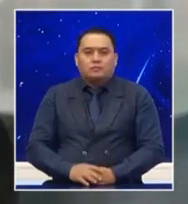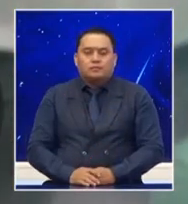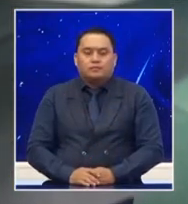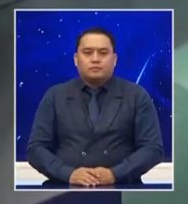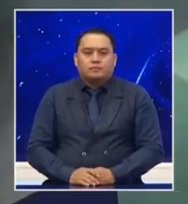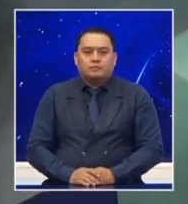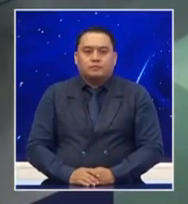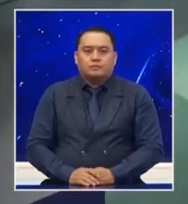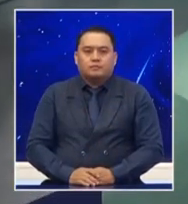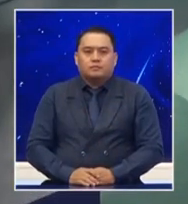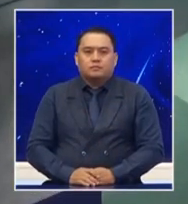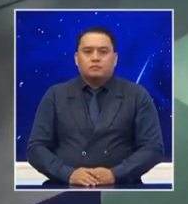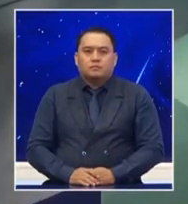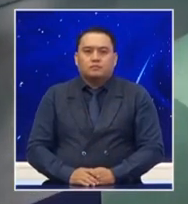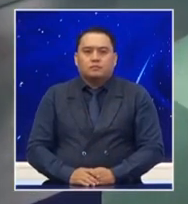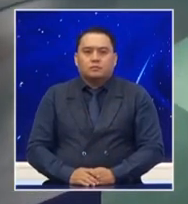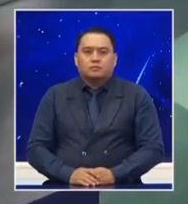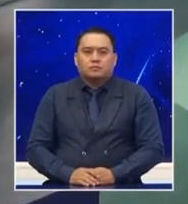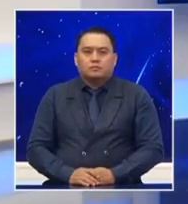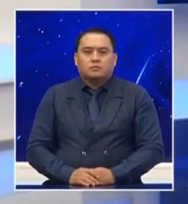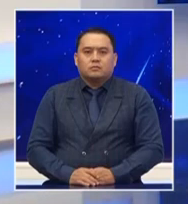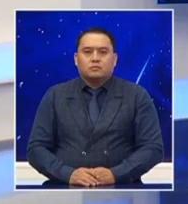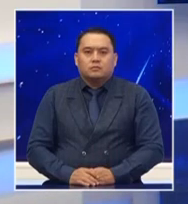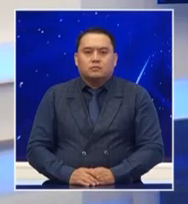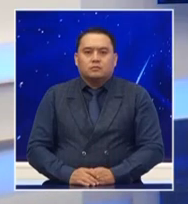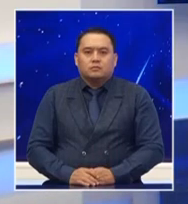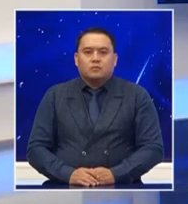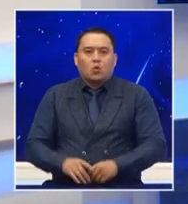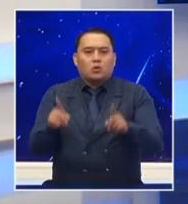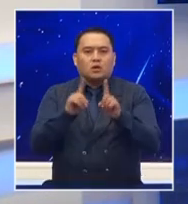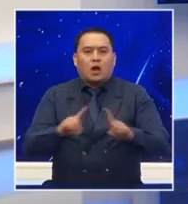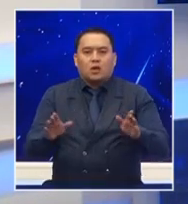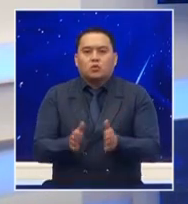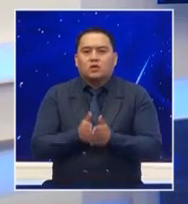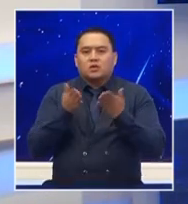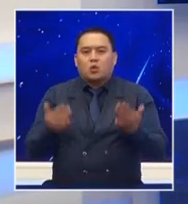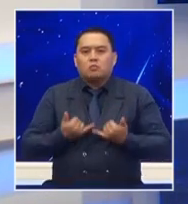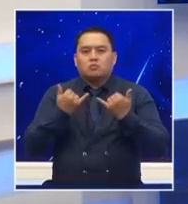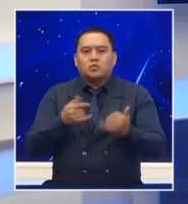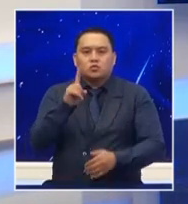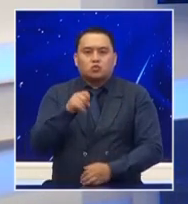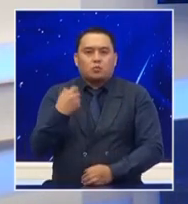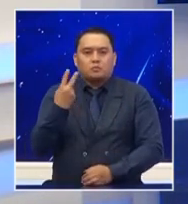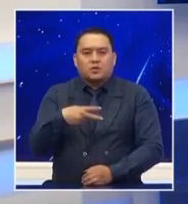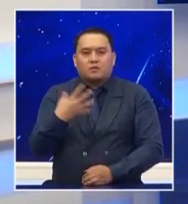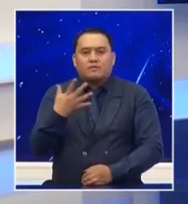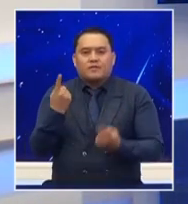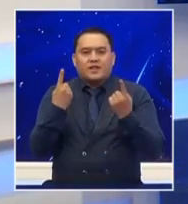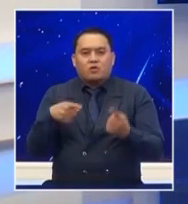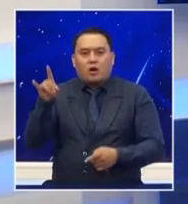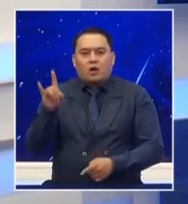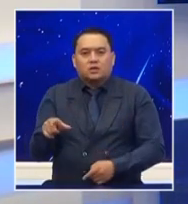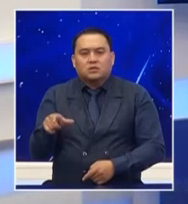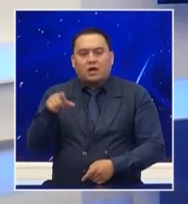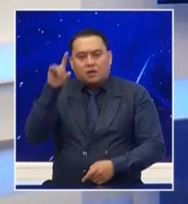Руслан Нурмухамбетов, Ержан Дюсен, телеканал ЖТСУ. Уникальную книгу, посвященную 125-летию выдающегося